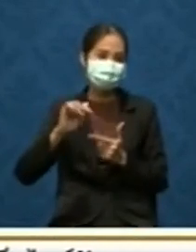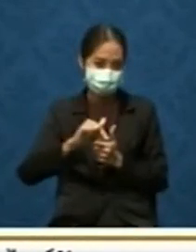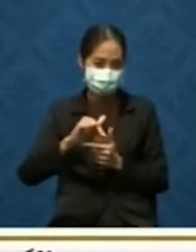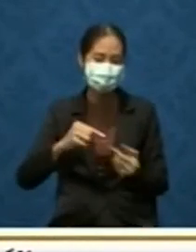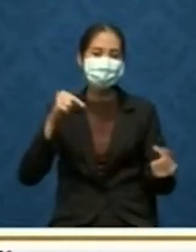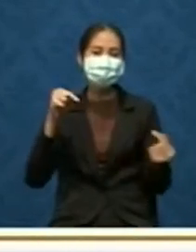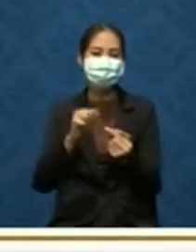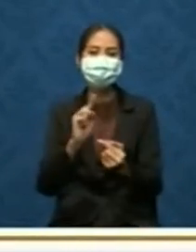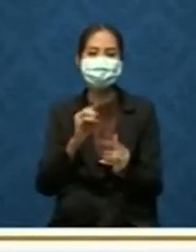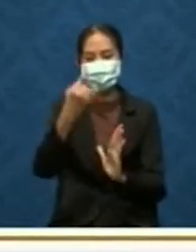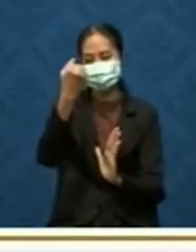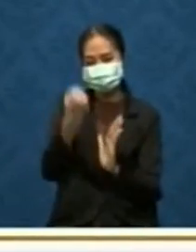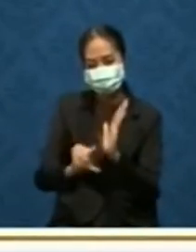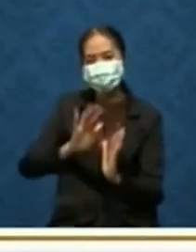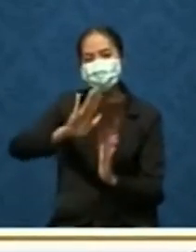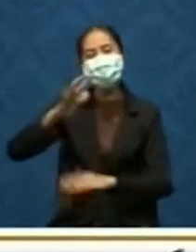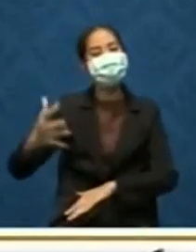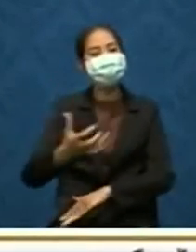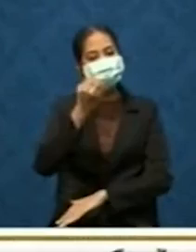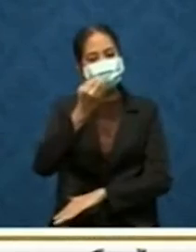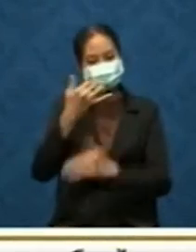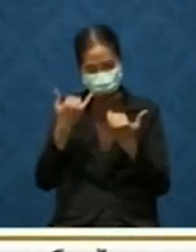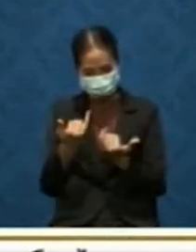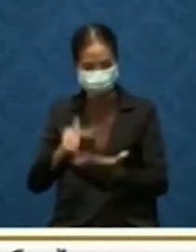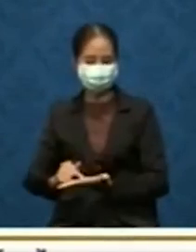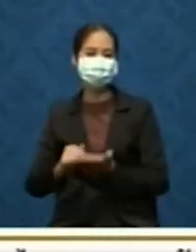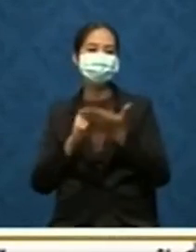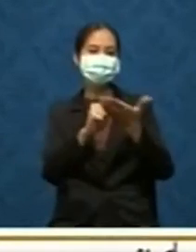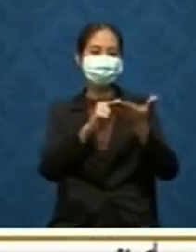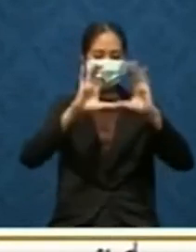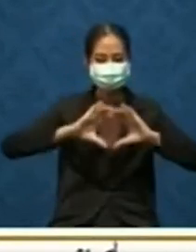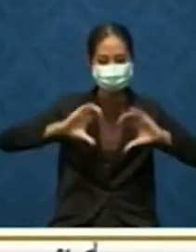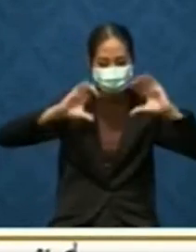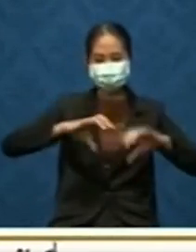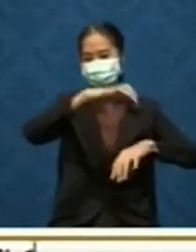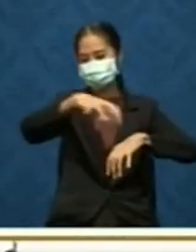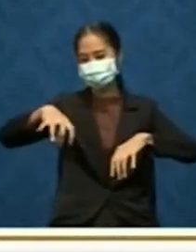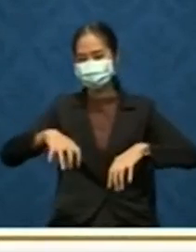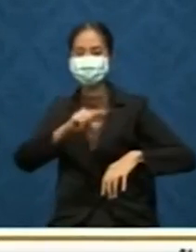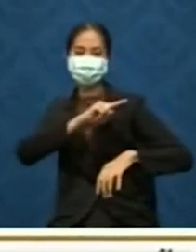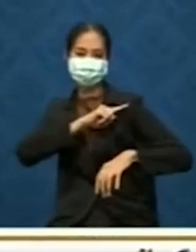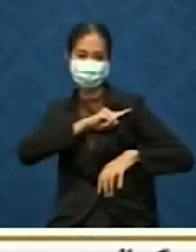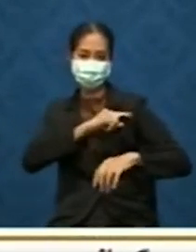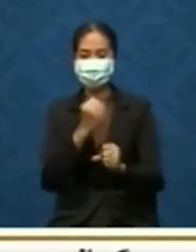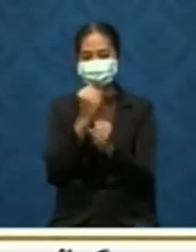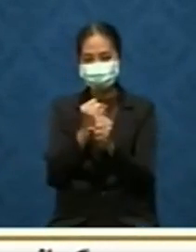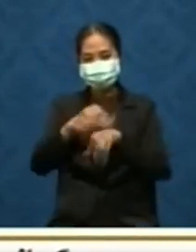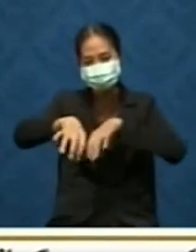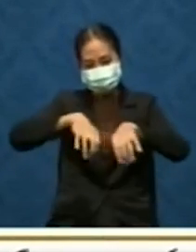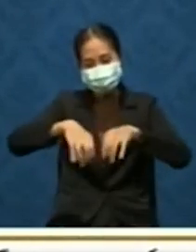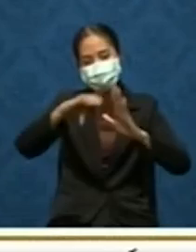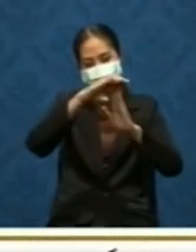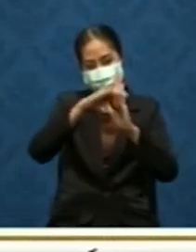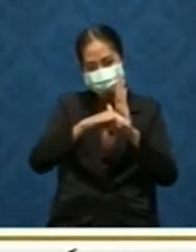แสดงออกทางการเมืองเพื่อส่งให้รัฐบาลและหน่วยงานที่เกี่ยวข้องดำเนินการให้เป็นไปตามหลักนิติรัฐ